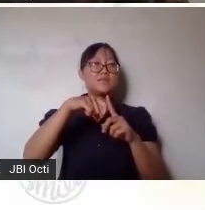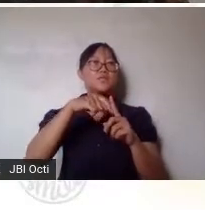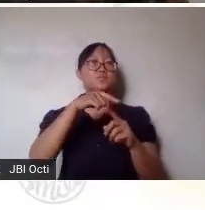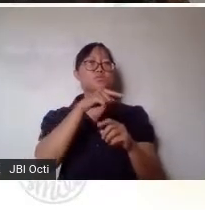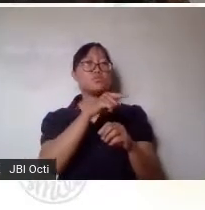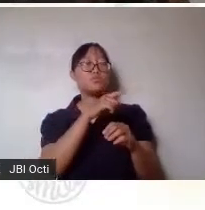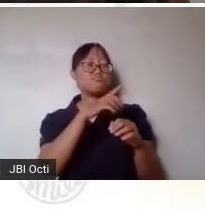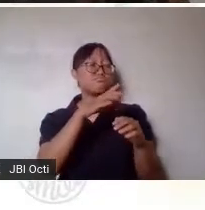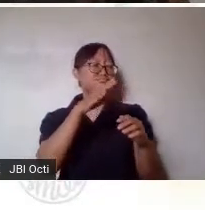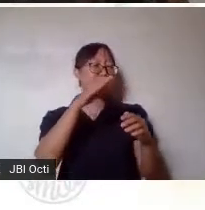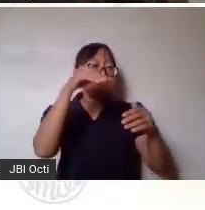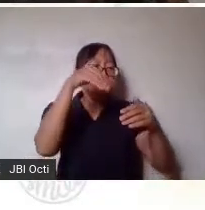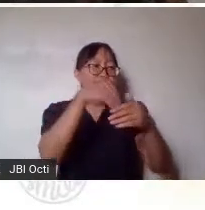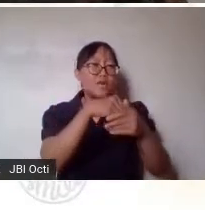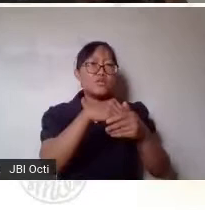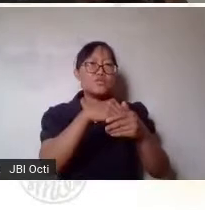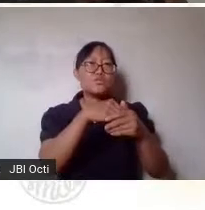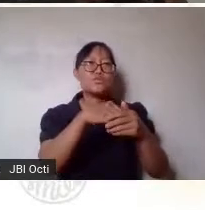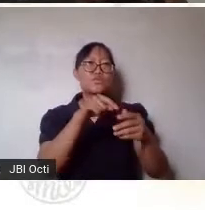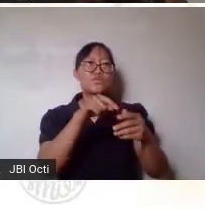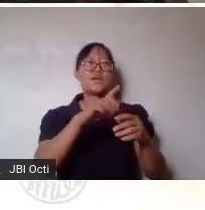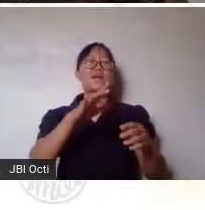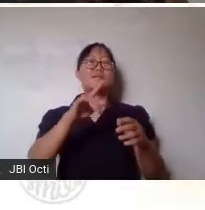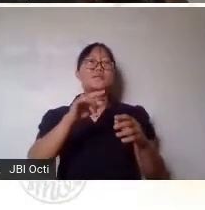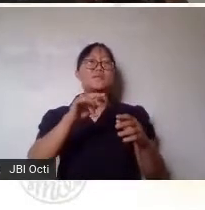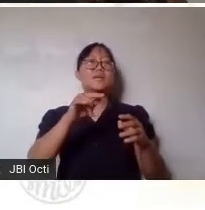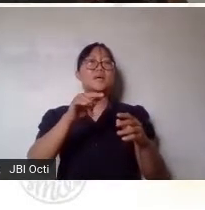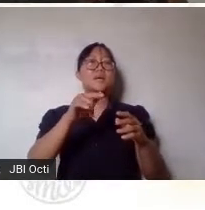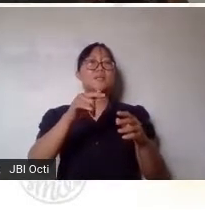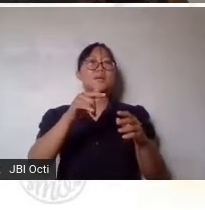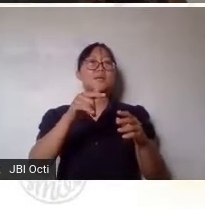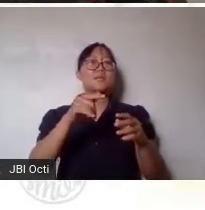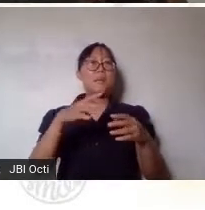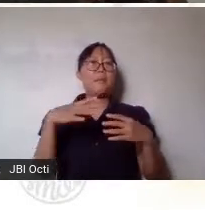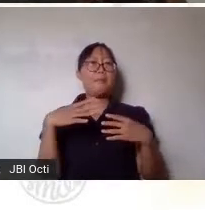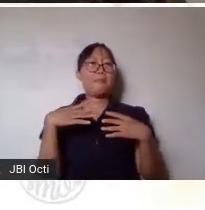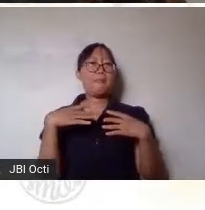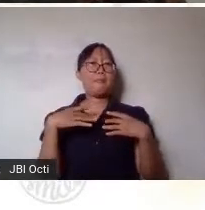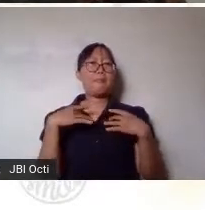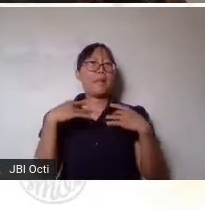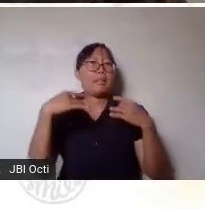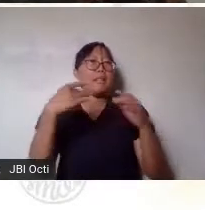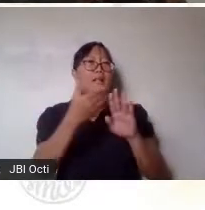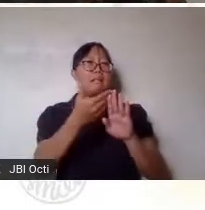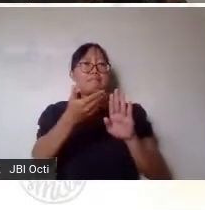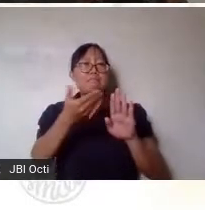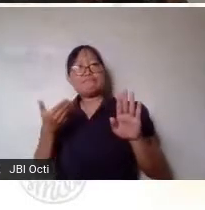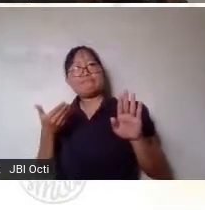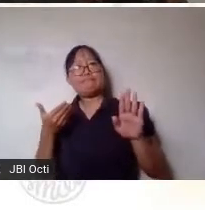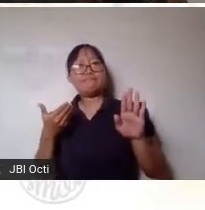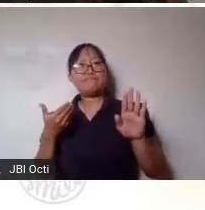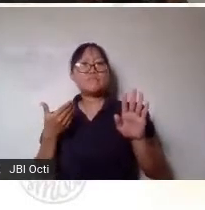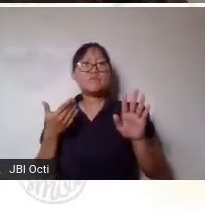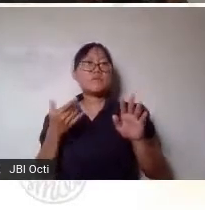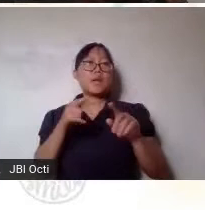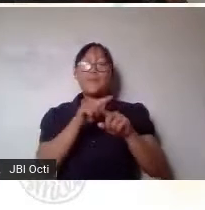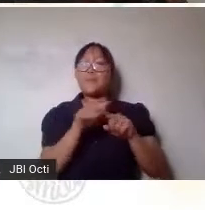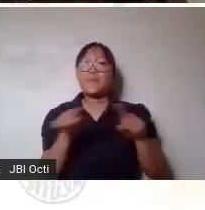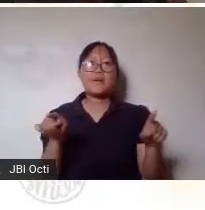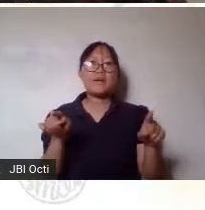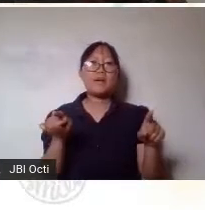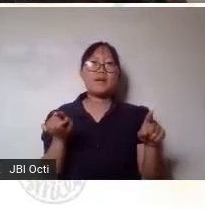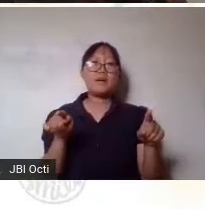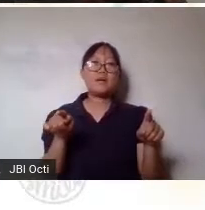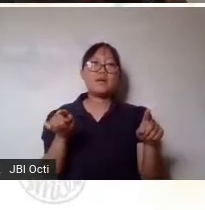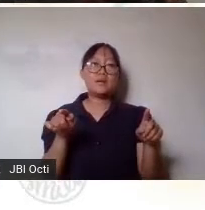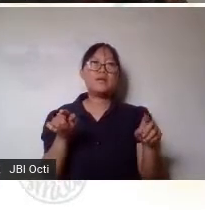yang disebut keterbelakangan mental? Bukannya berbeda. Walaupun kemudian akhirnya bisa kita temukan juga anak-anak dengan